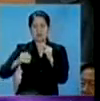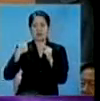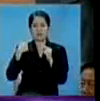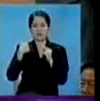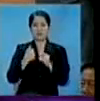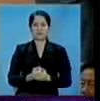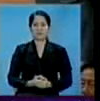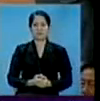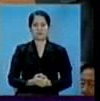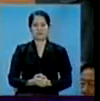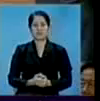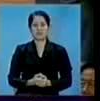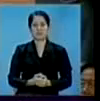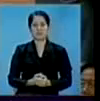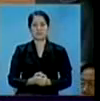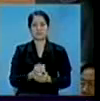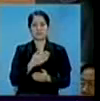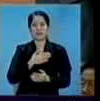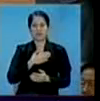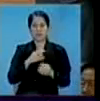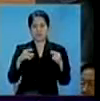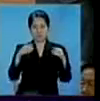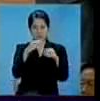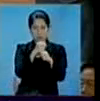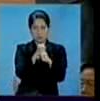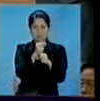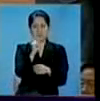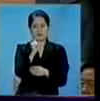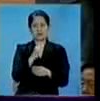ท่านประธานที่เคารพผมจะสรุปอย่างนี้กับท่านประธาน